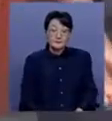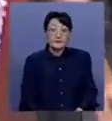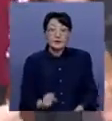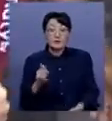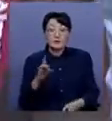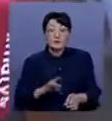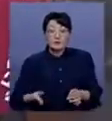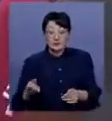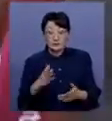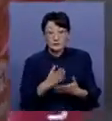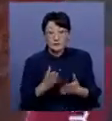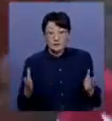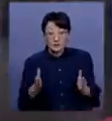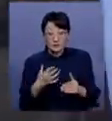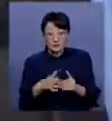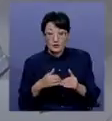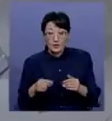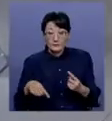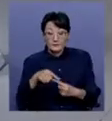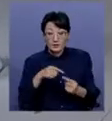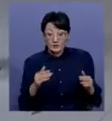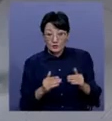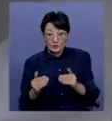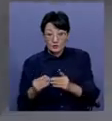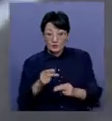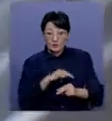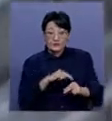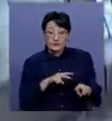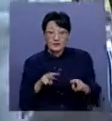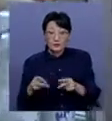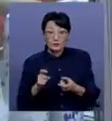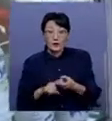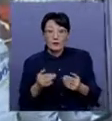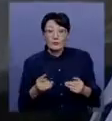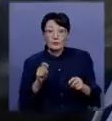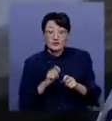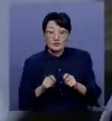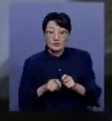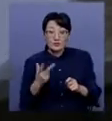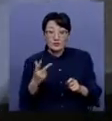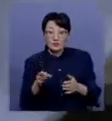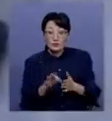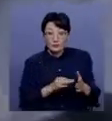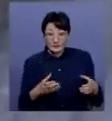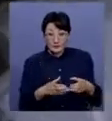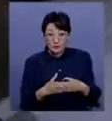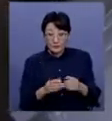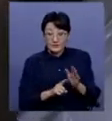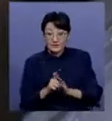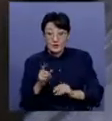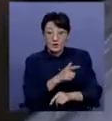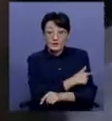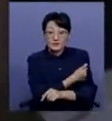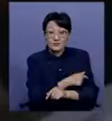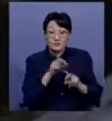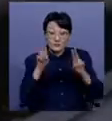Әуезов ауданында орналасқан шағын және орта кәсіпкерлік нысандарының жұмысын қадағалау бойынша бүгін тексеріске 3 мобильді топ шықты. Олар мұндағы